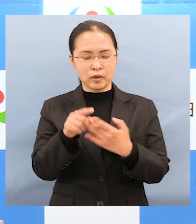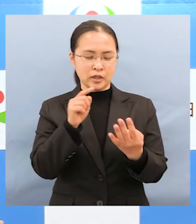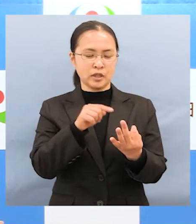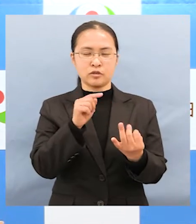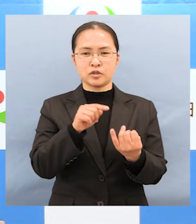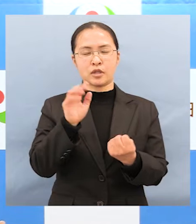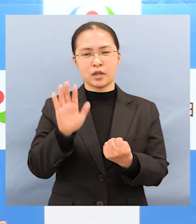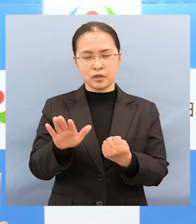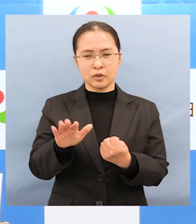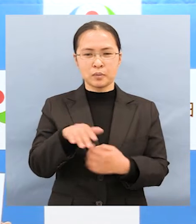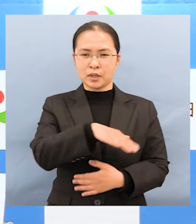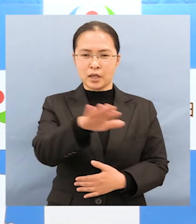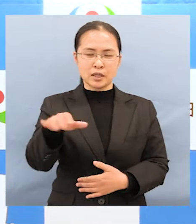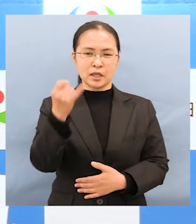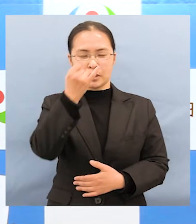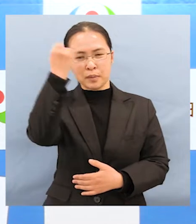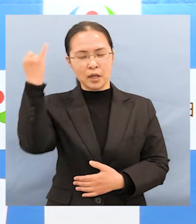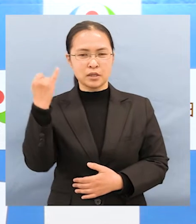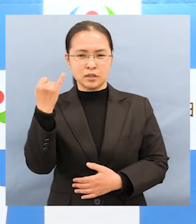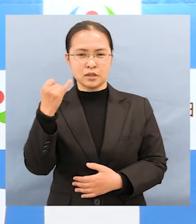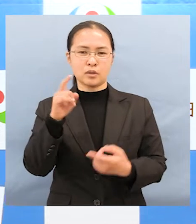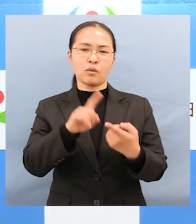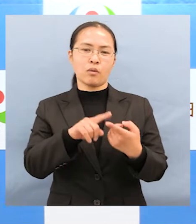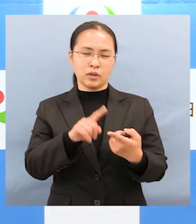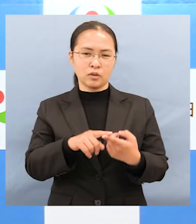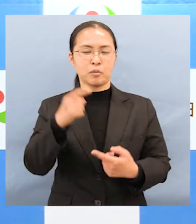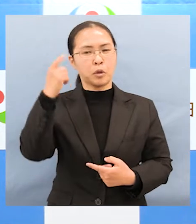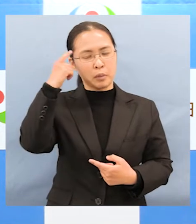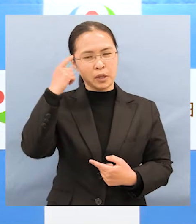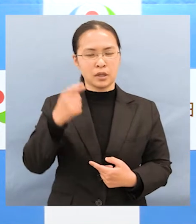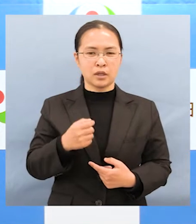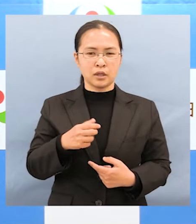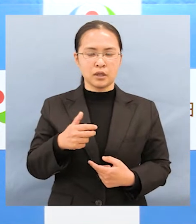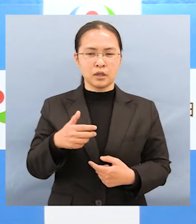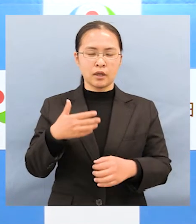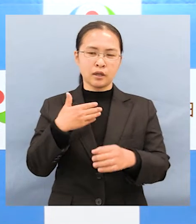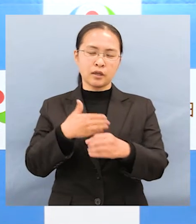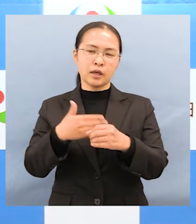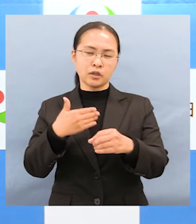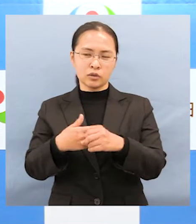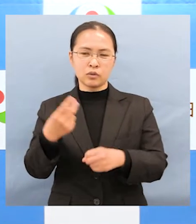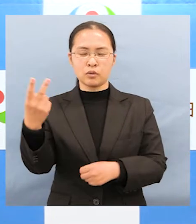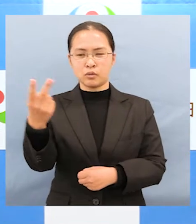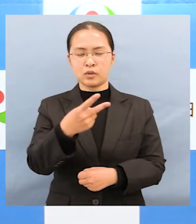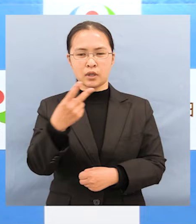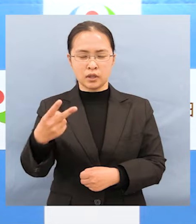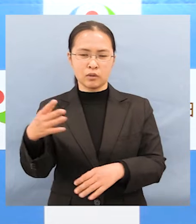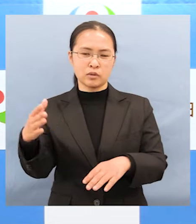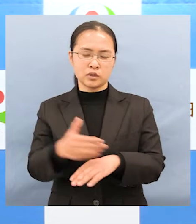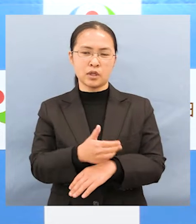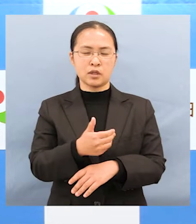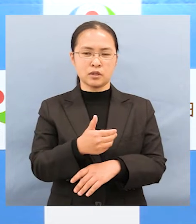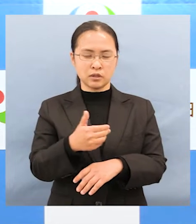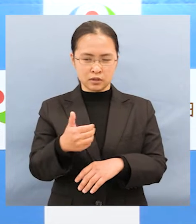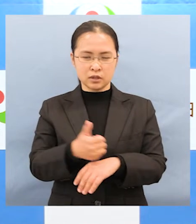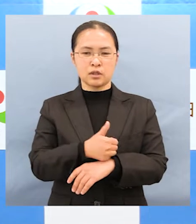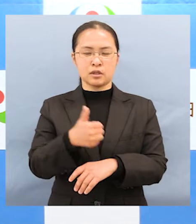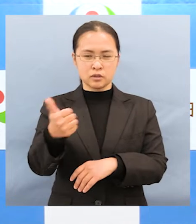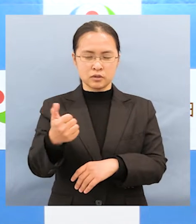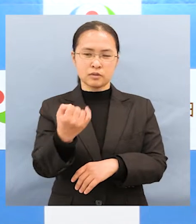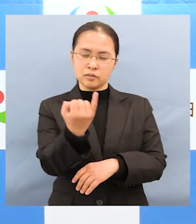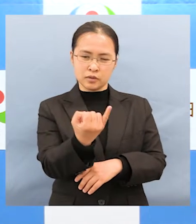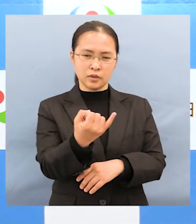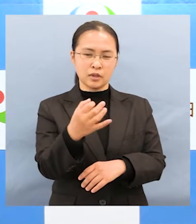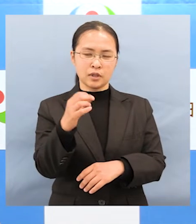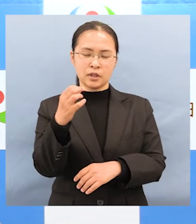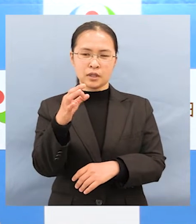もありますが、皆さんイメージ通りだと思いますが、準美誠2人の選手も金メダル